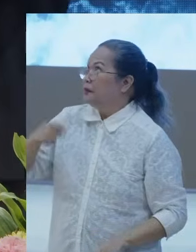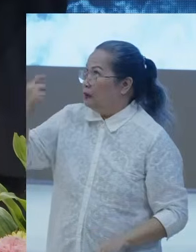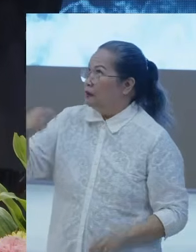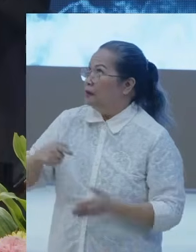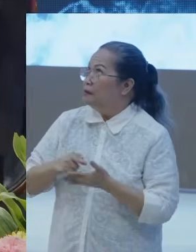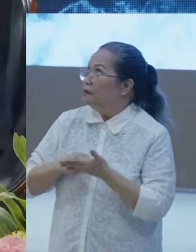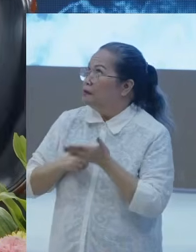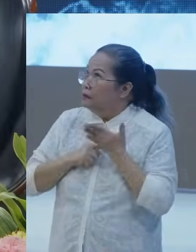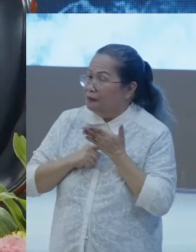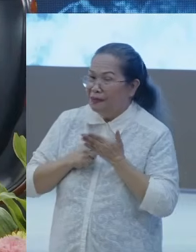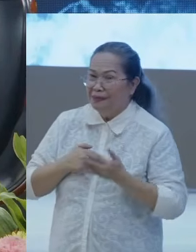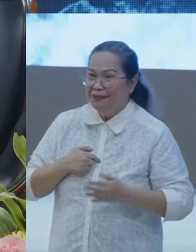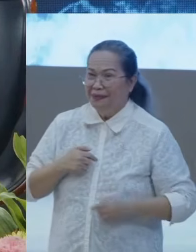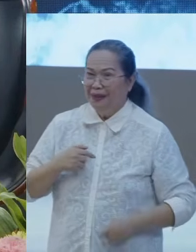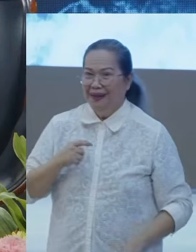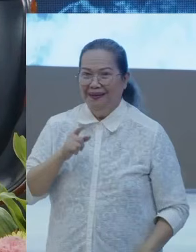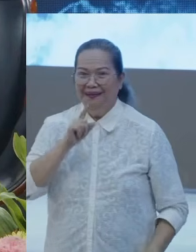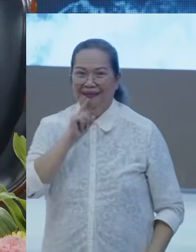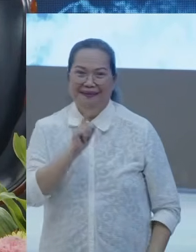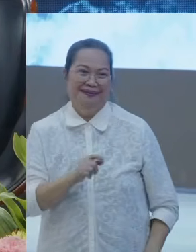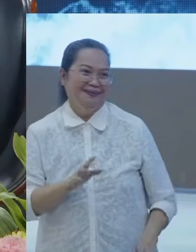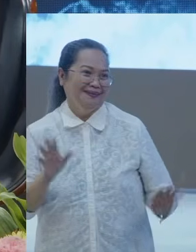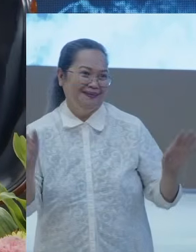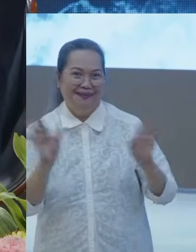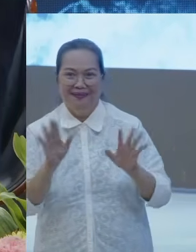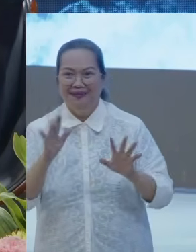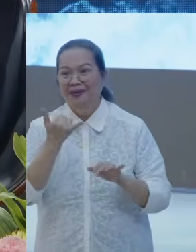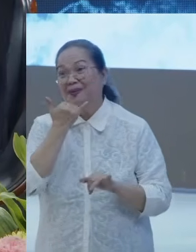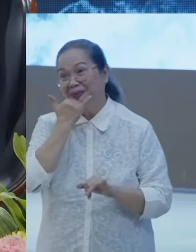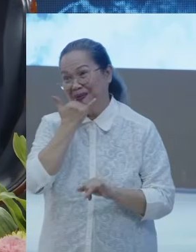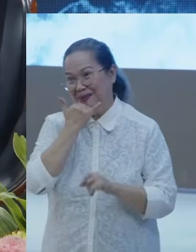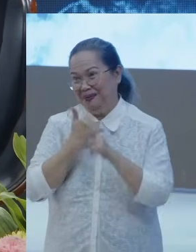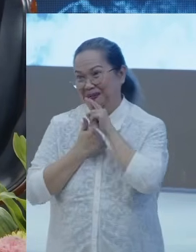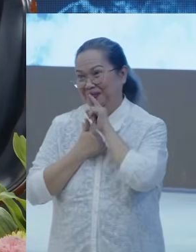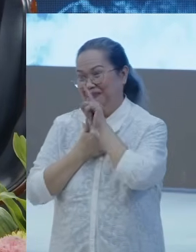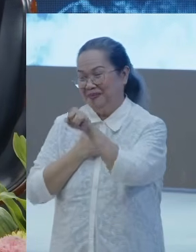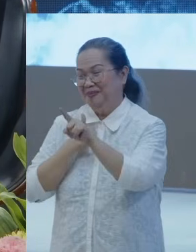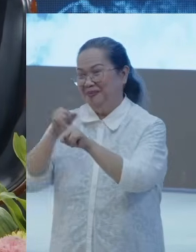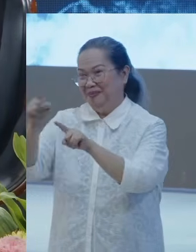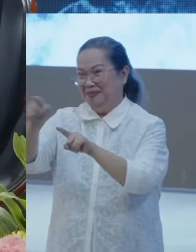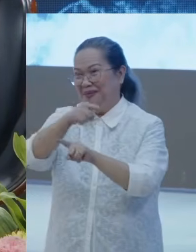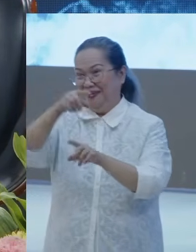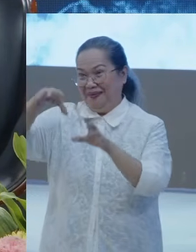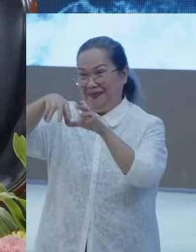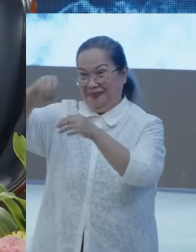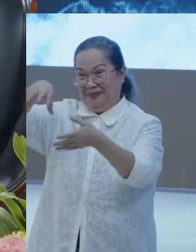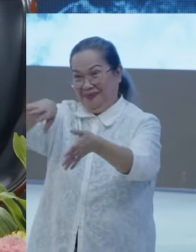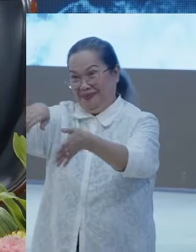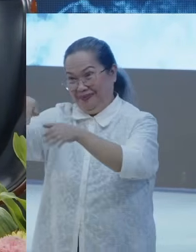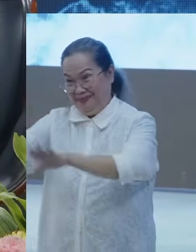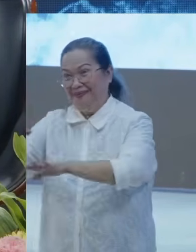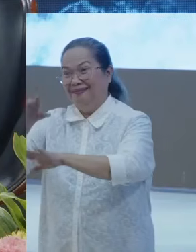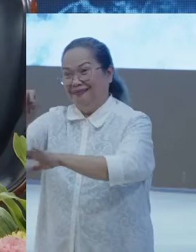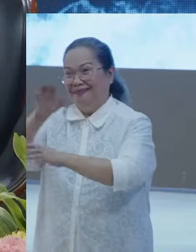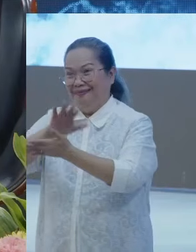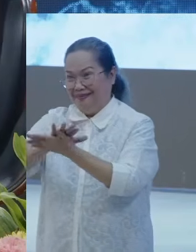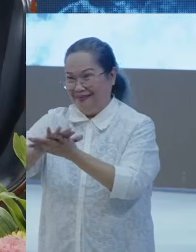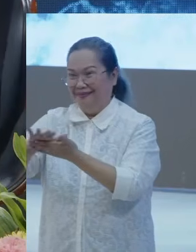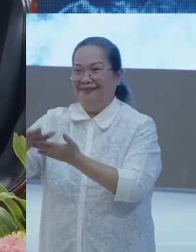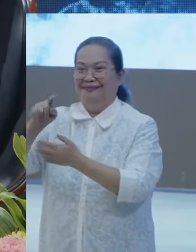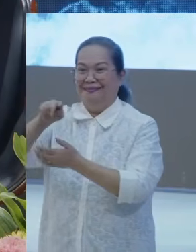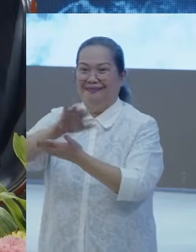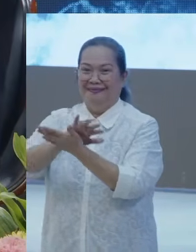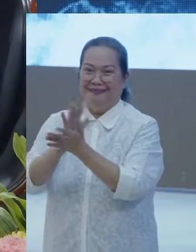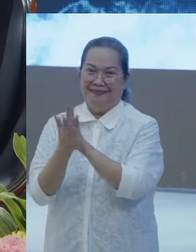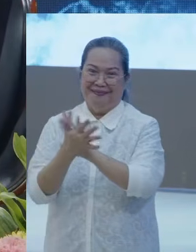Kanya sa paglilingkod sa Kanya hanggang sa kayo ay kunin na niya at maging wagas at maging katulad